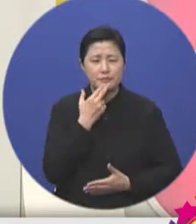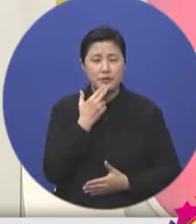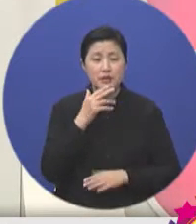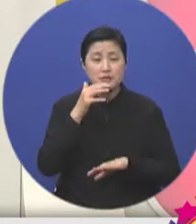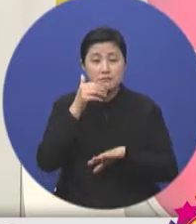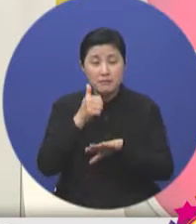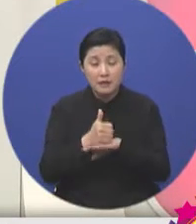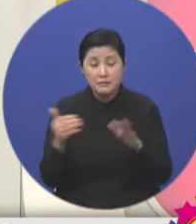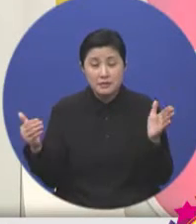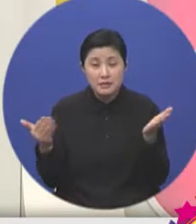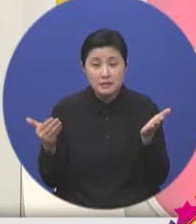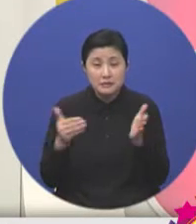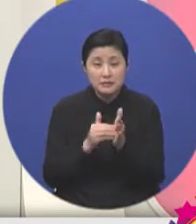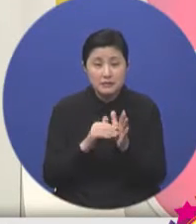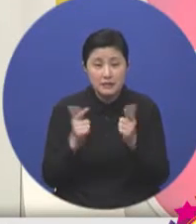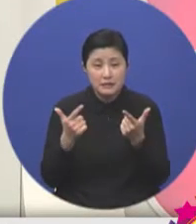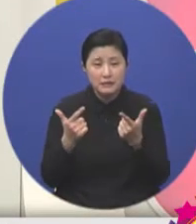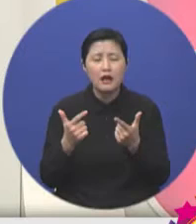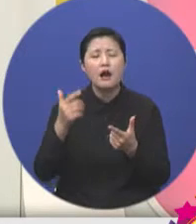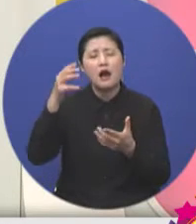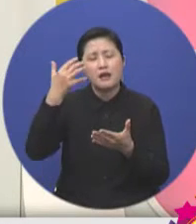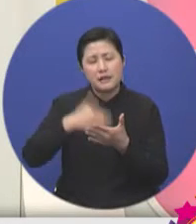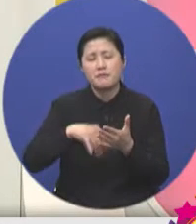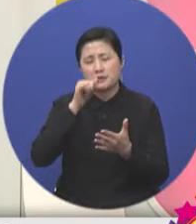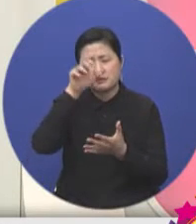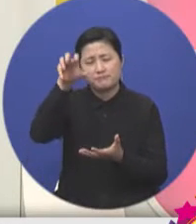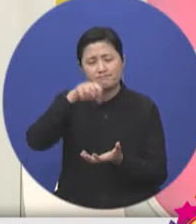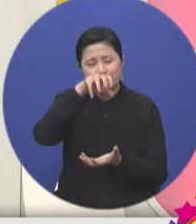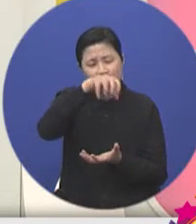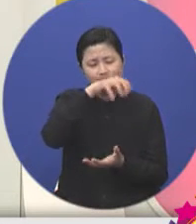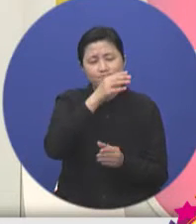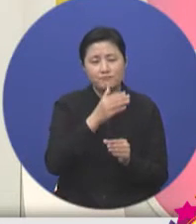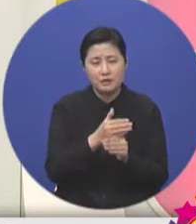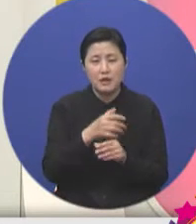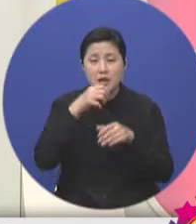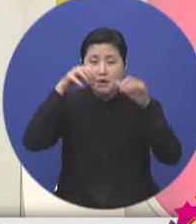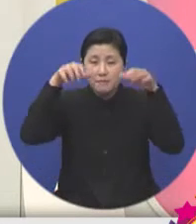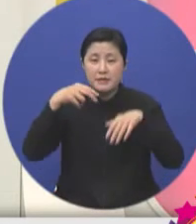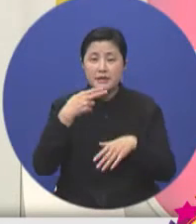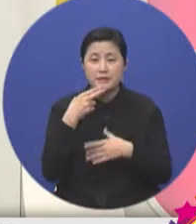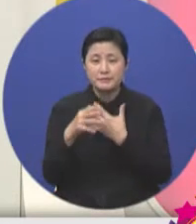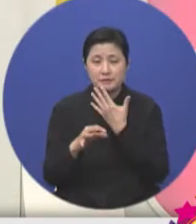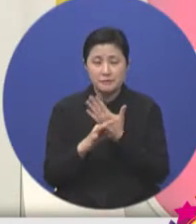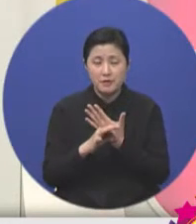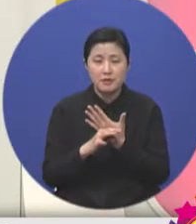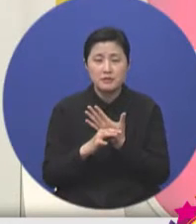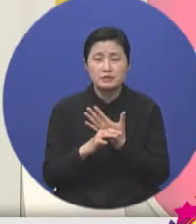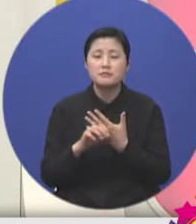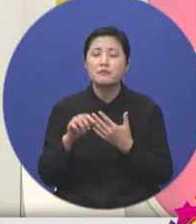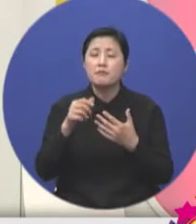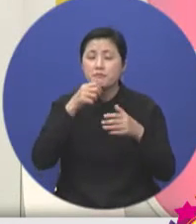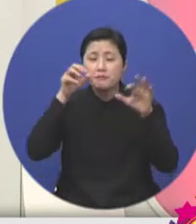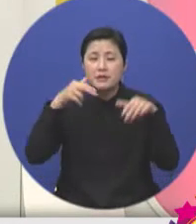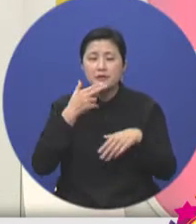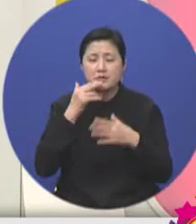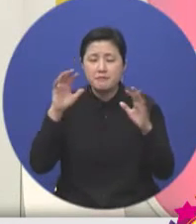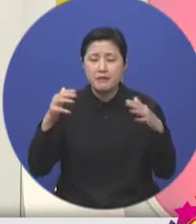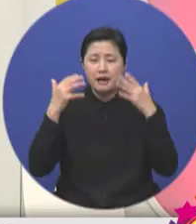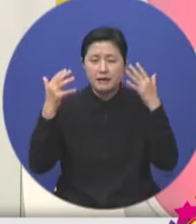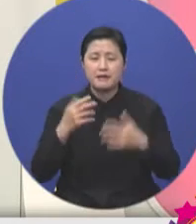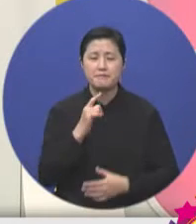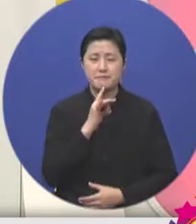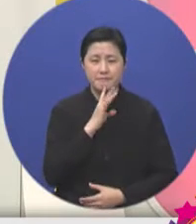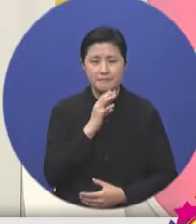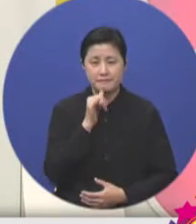아직도 그래도요, 딸 게 많아요. 그래가지고 예. 이 비만 안 오면 여기는 지금 비는 안 오고 바람이 불거든요, 우리